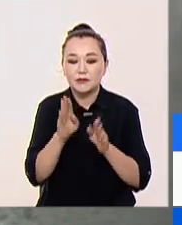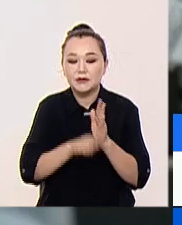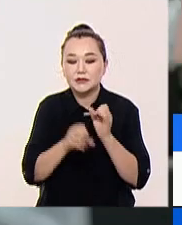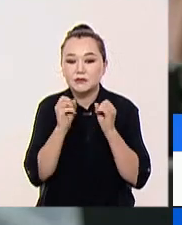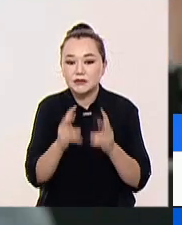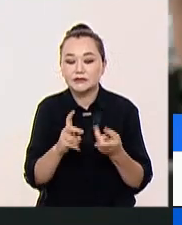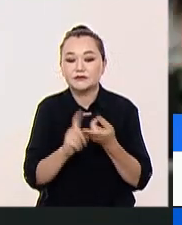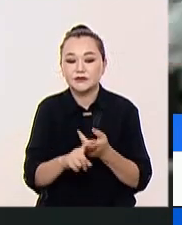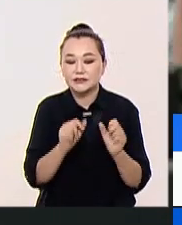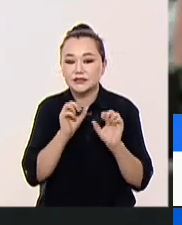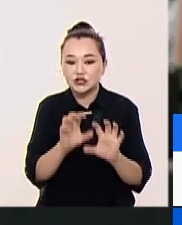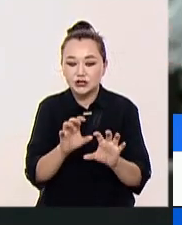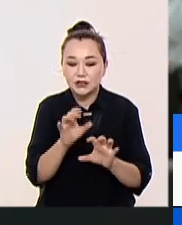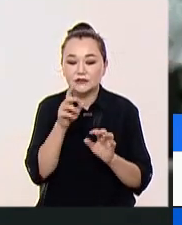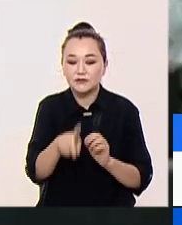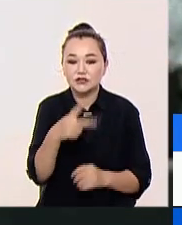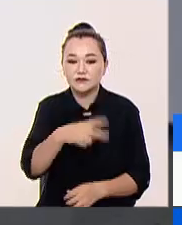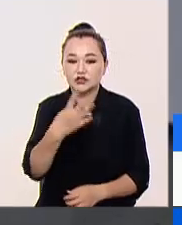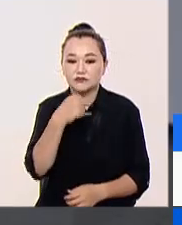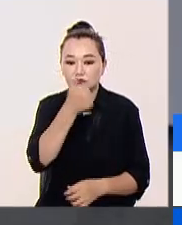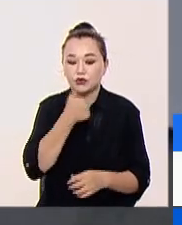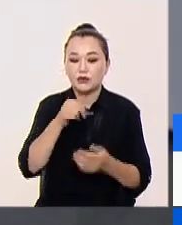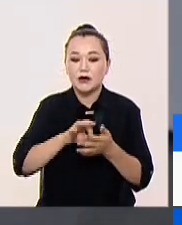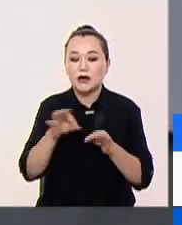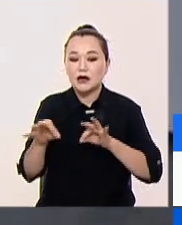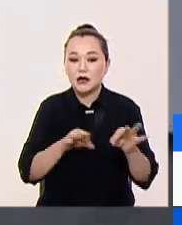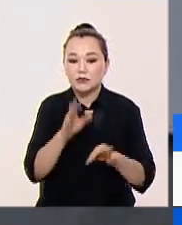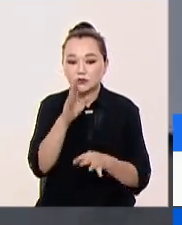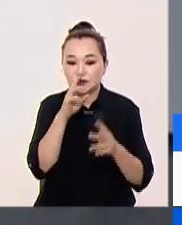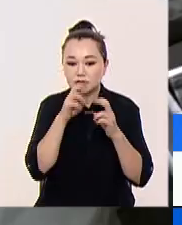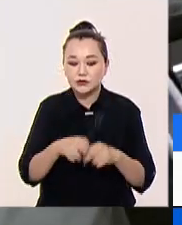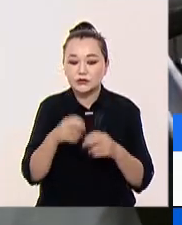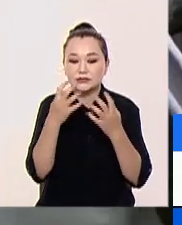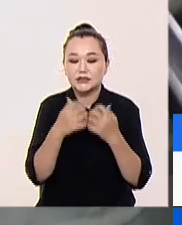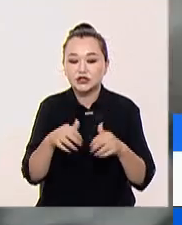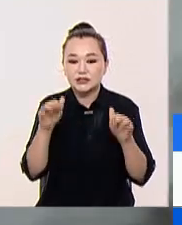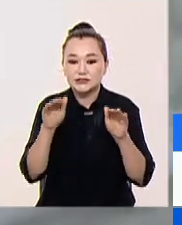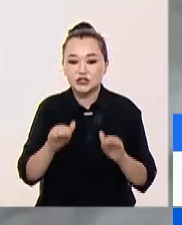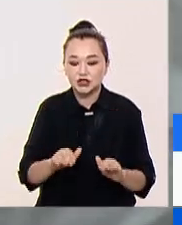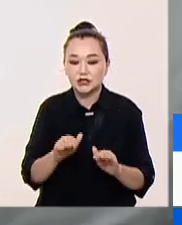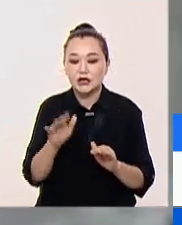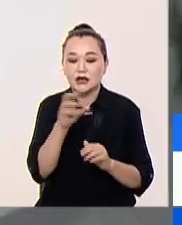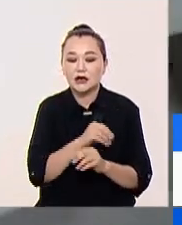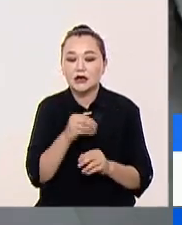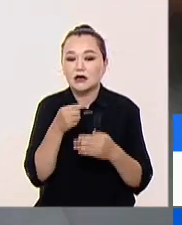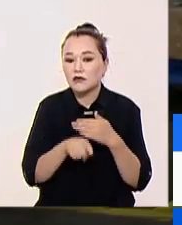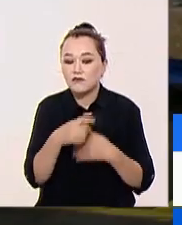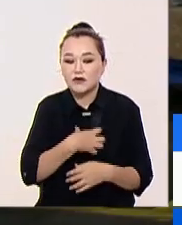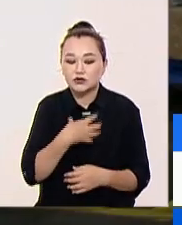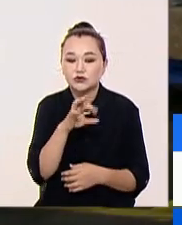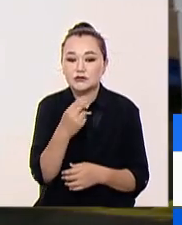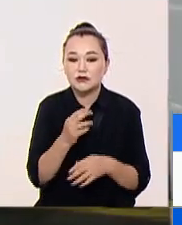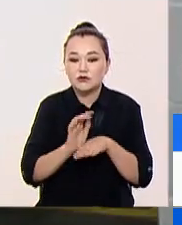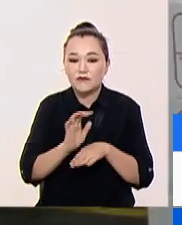программа рассчитана до 2020 4 года и предусматривать значительное снижение импорта по основным социально значимым товаром